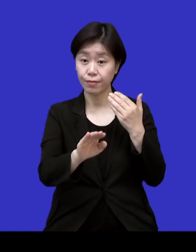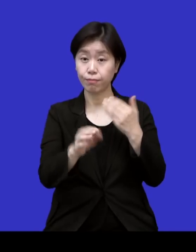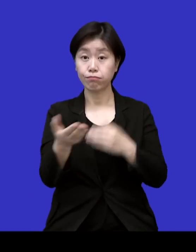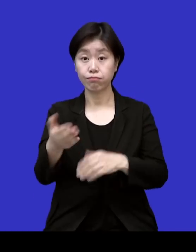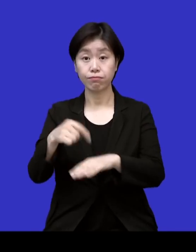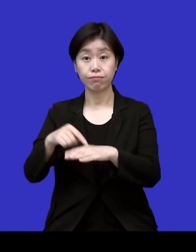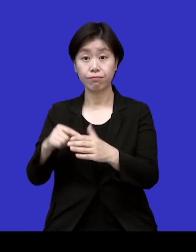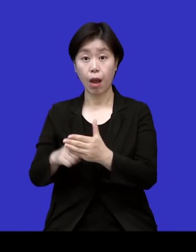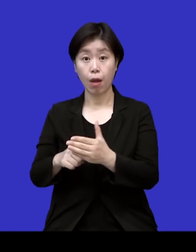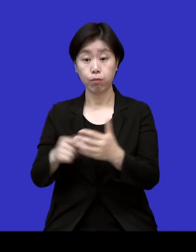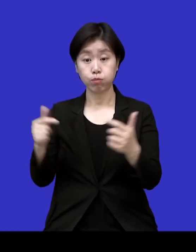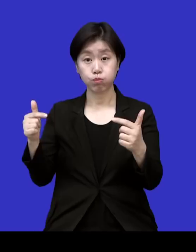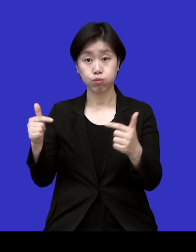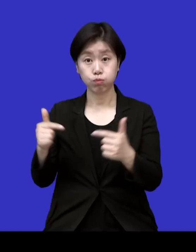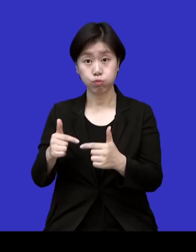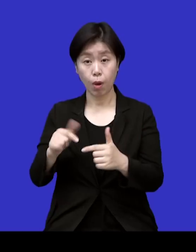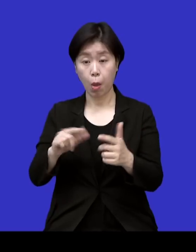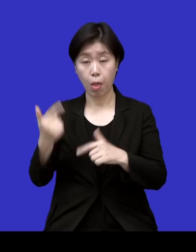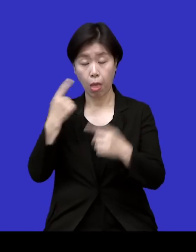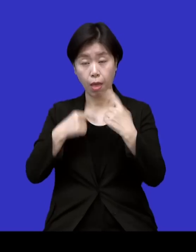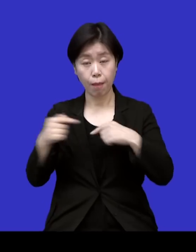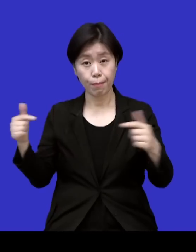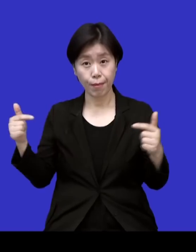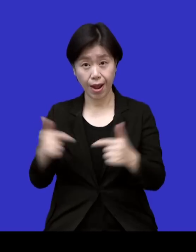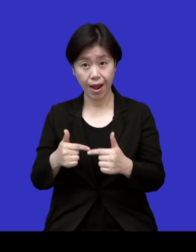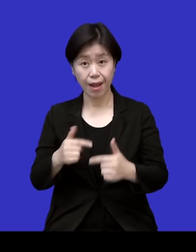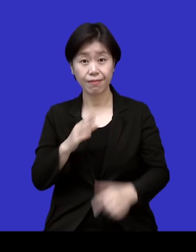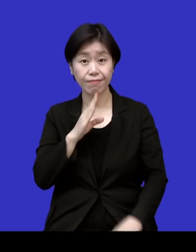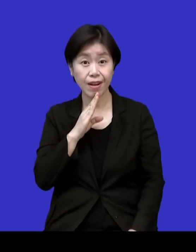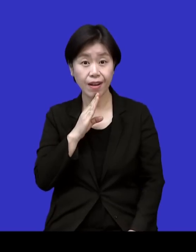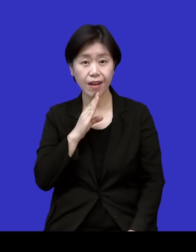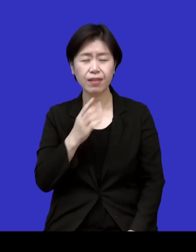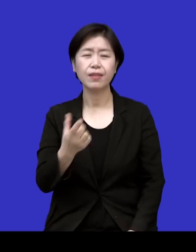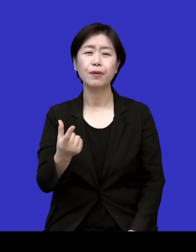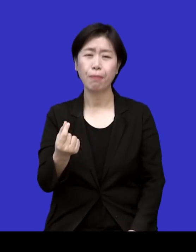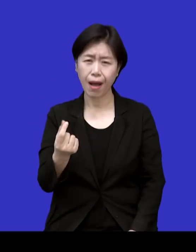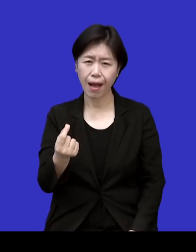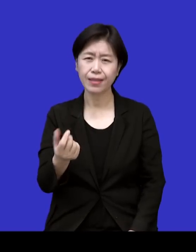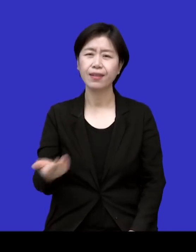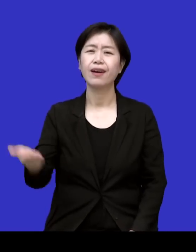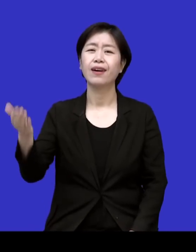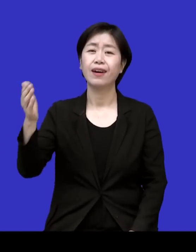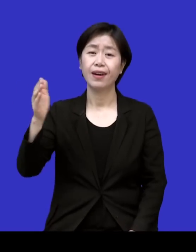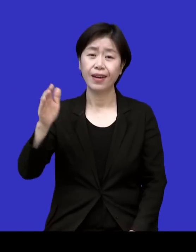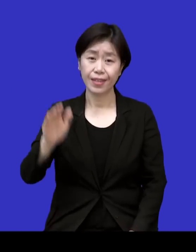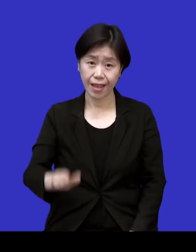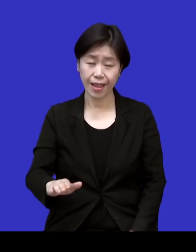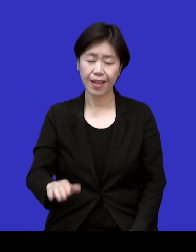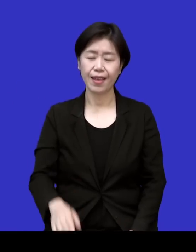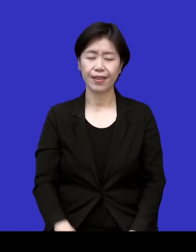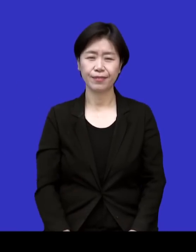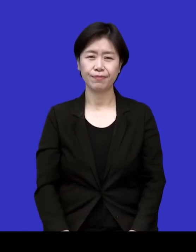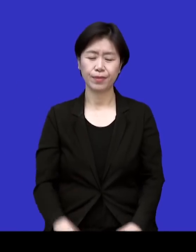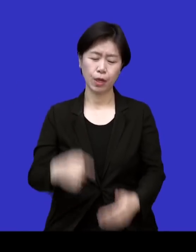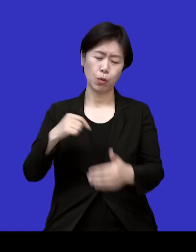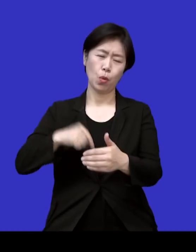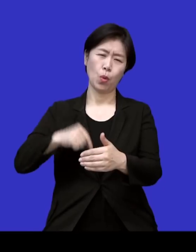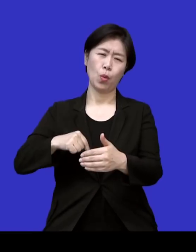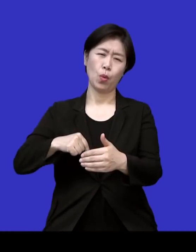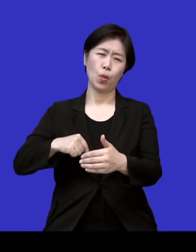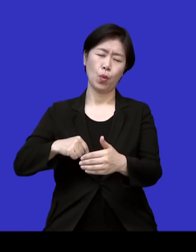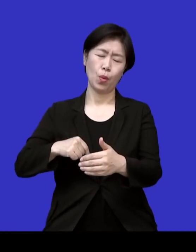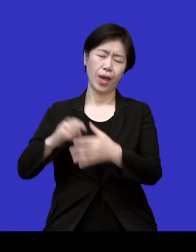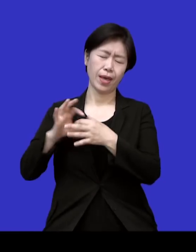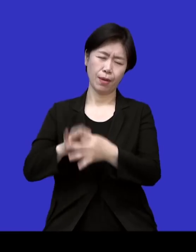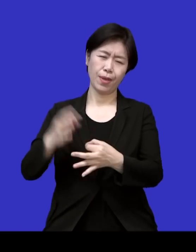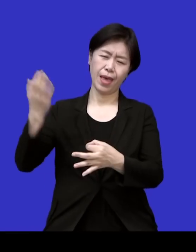거죠? 그렇죠. 네, 많이 됐음에도 네. 결국은 이제 또 혼자만의 싸움은 또 계속 있는 거예요.